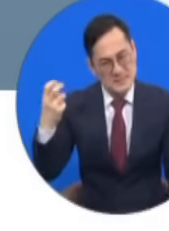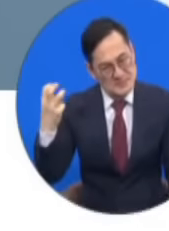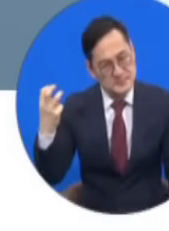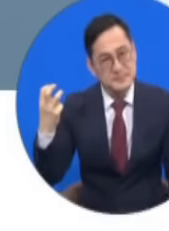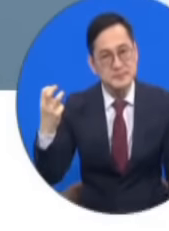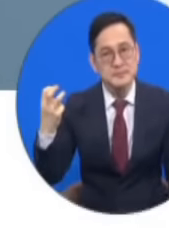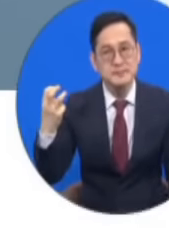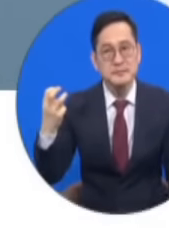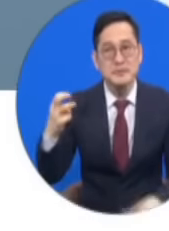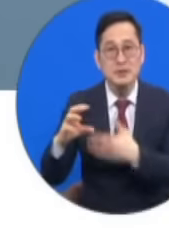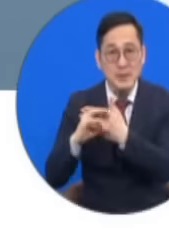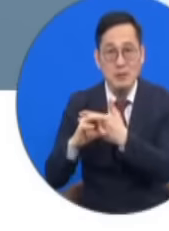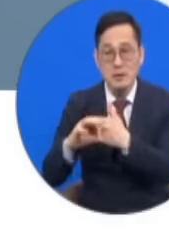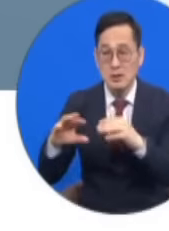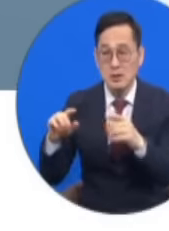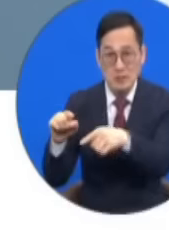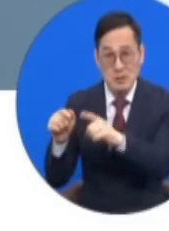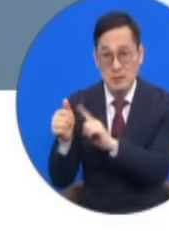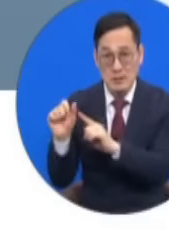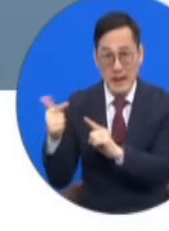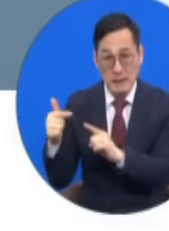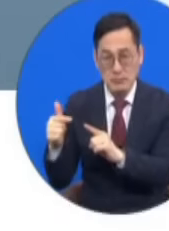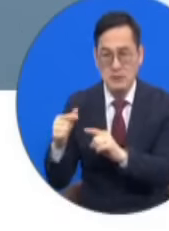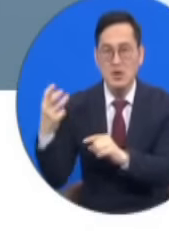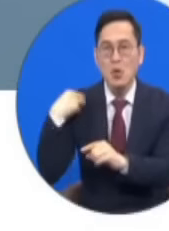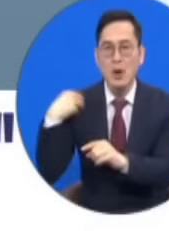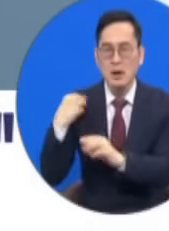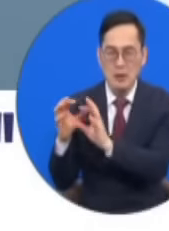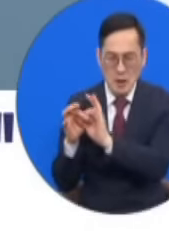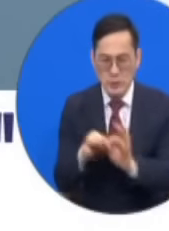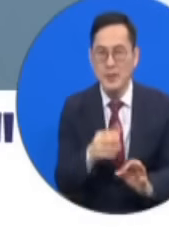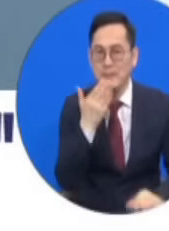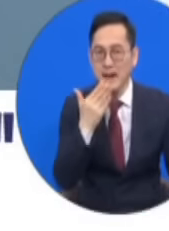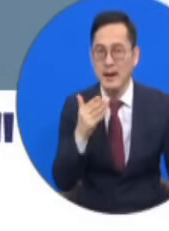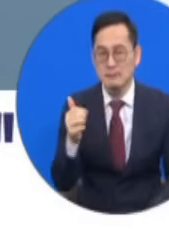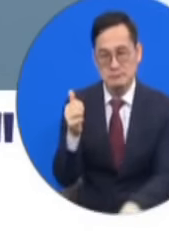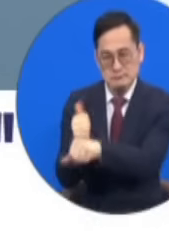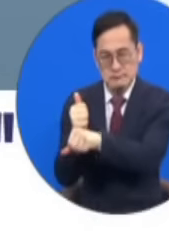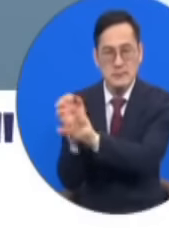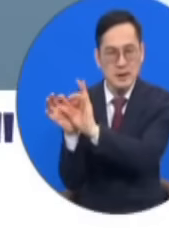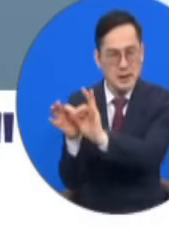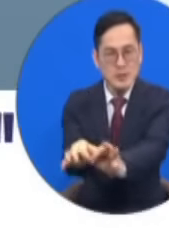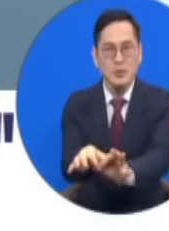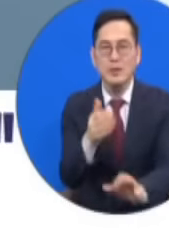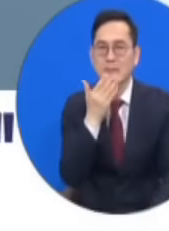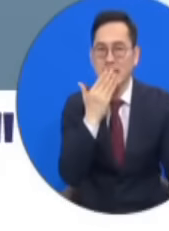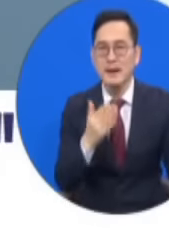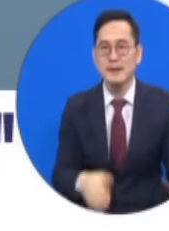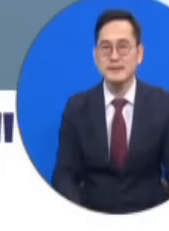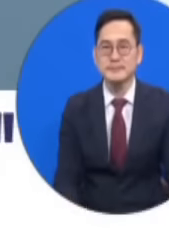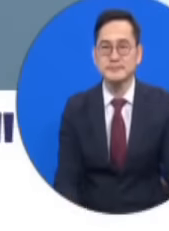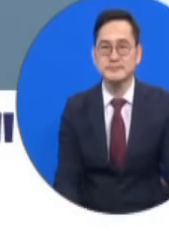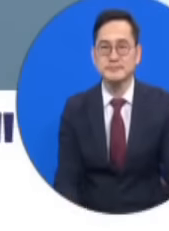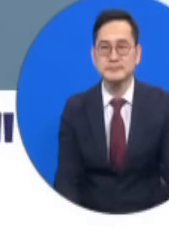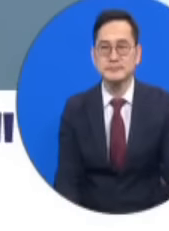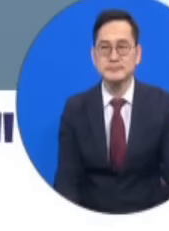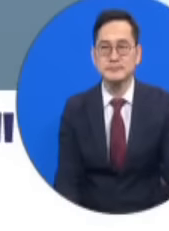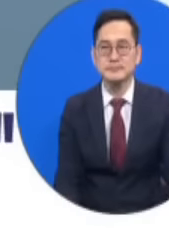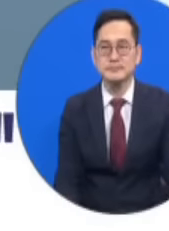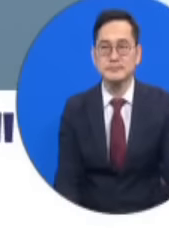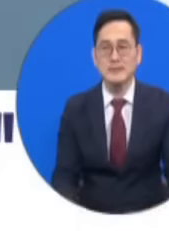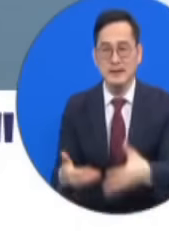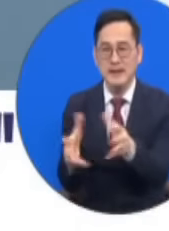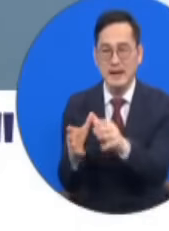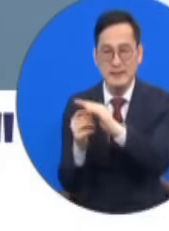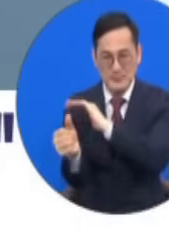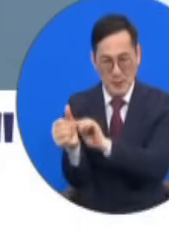위원장의 역할은 계속 살아날 것이고 그 한동훈 위원장을 중심으로 해서 국민의힘이 당권 또는